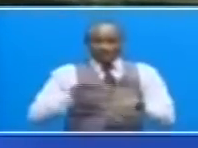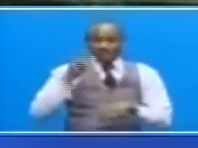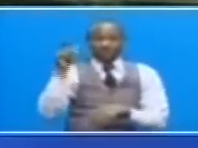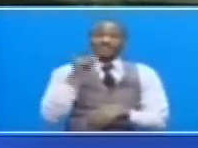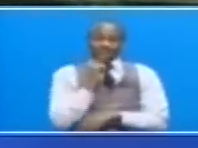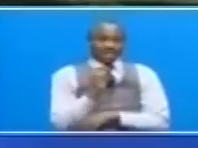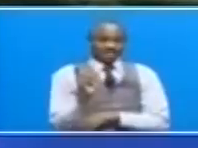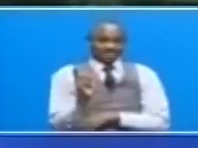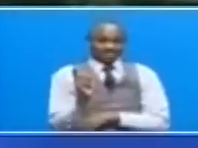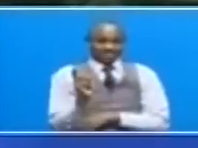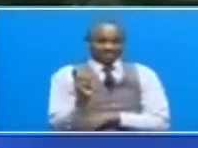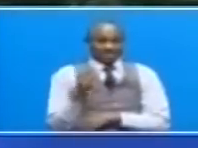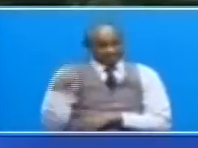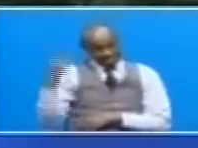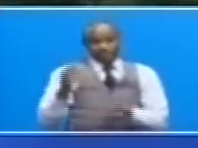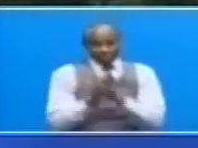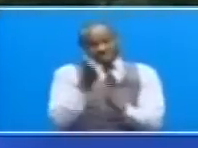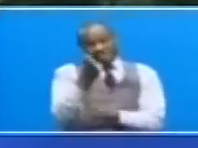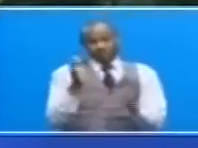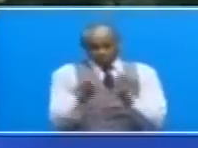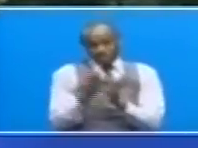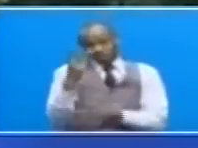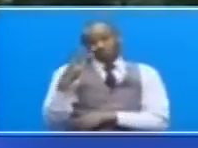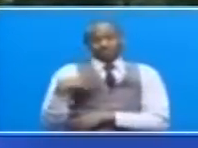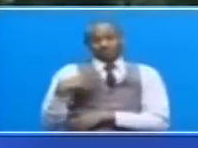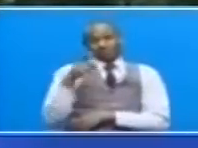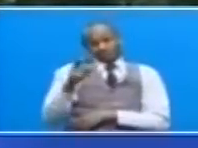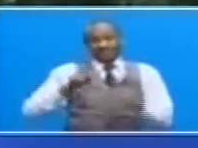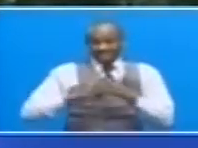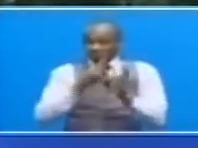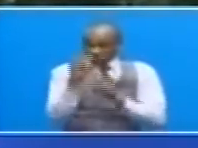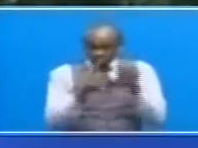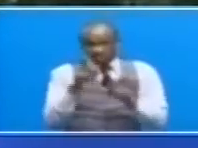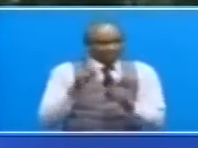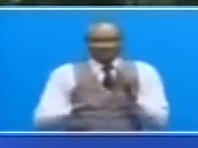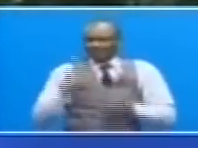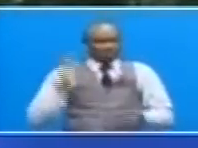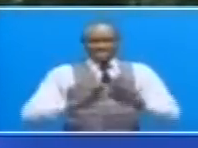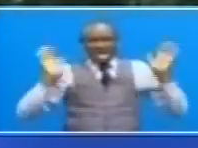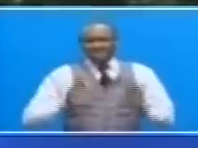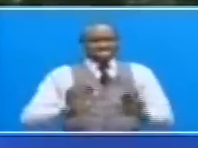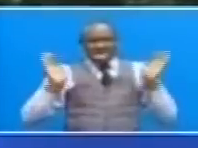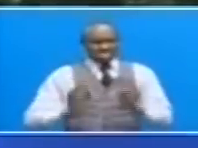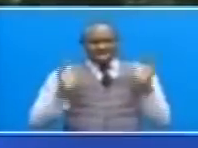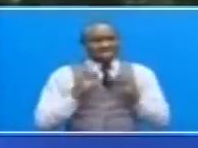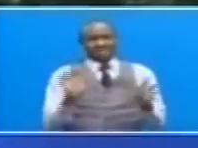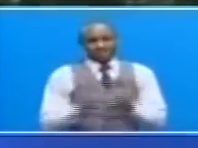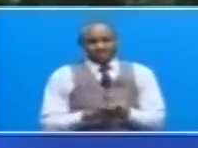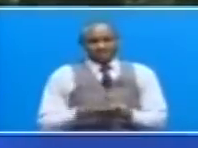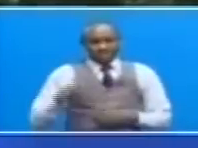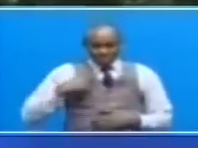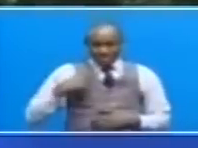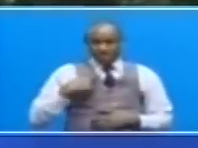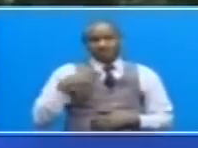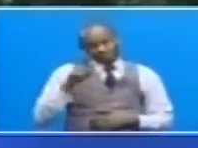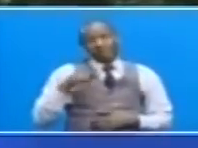nilimpata, kwa kucha hapa naye na watu wawili, kwanza kumuuliza, akakataa, nikasema na sasa mimi napeleka